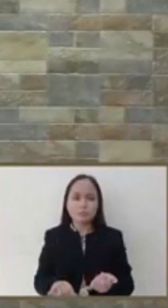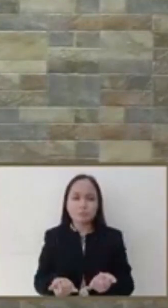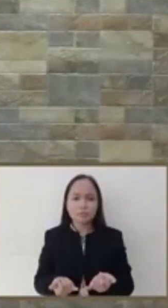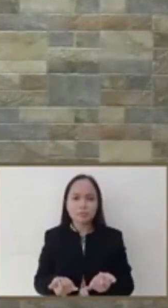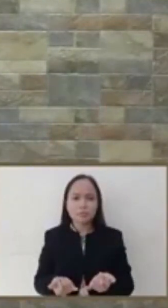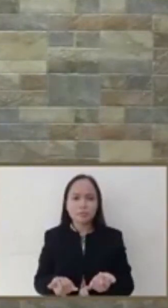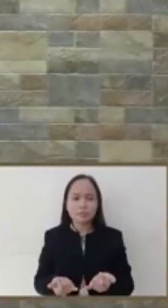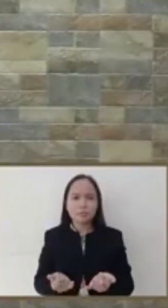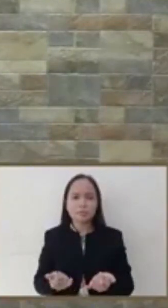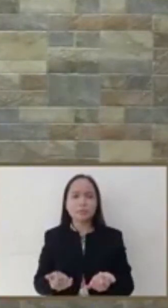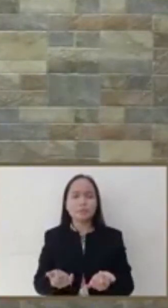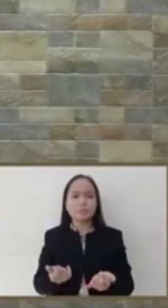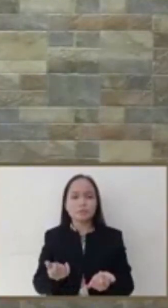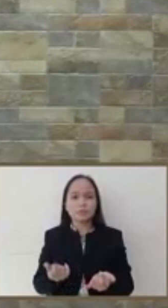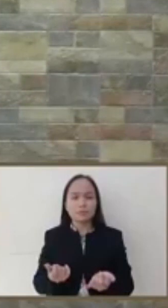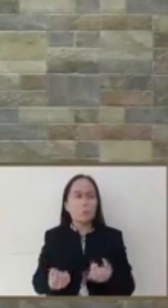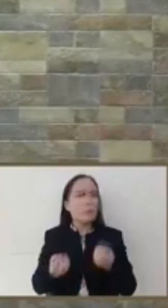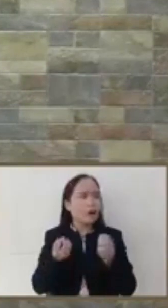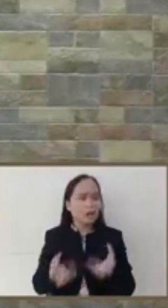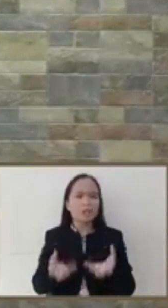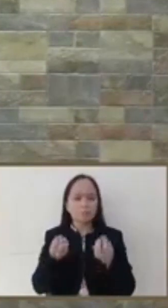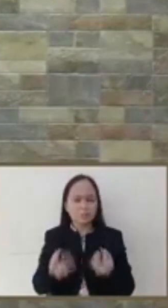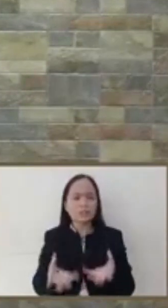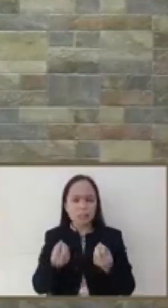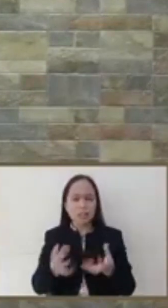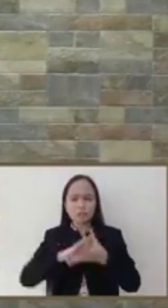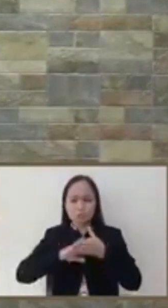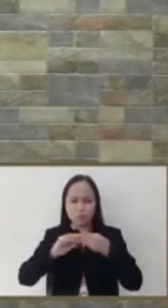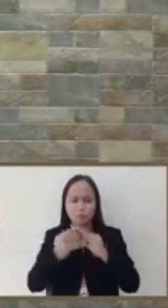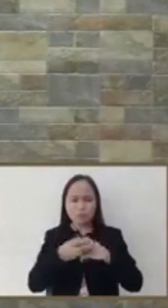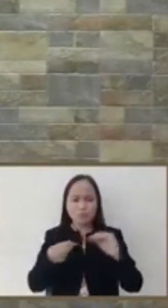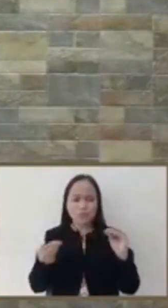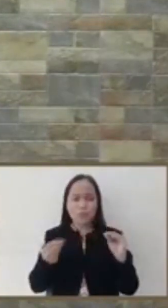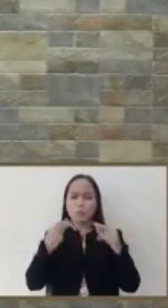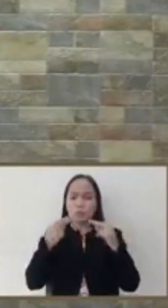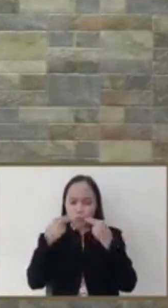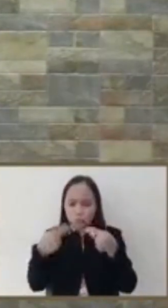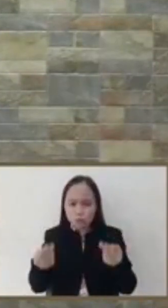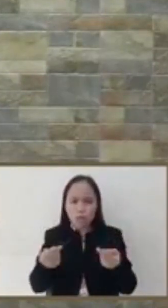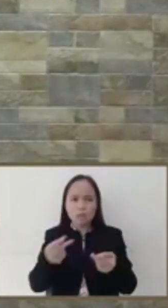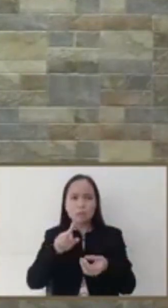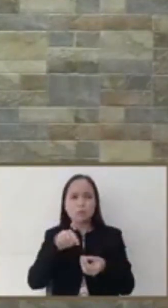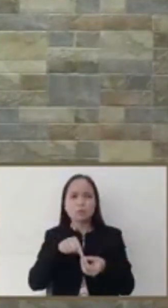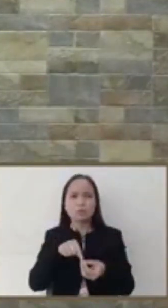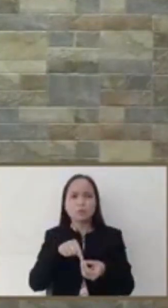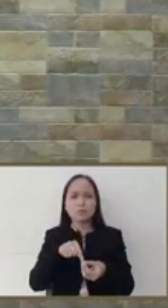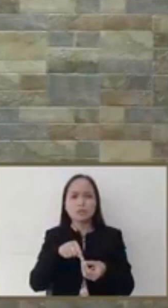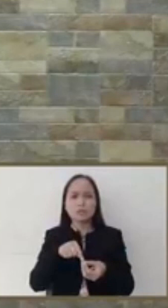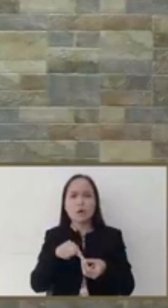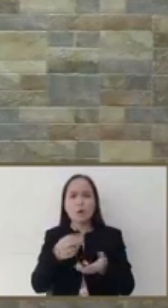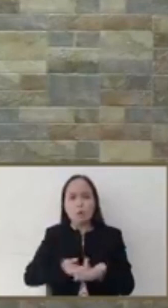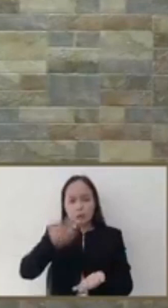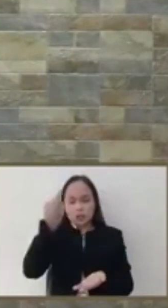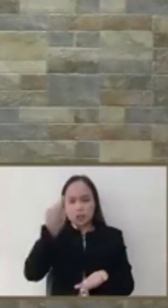ano ang ating tandaan po natin, mga kapatid, na napakarami ng istorya, napakaraming balita na sinira na ho, ng tinatawag na kayamanan ng mundong